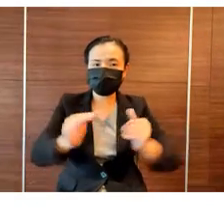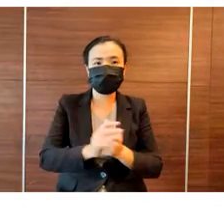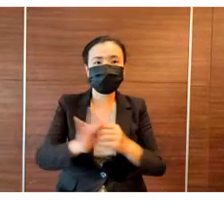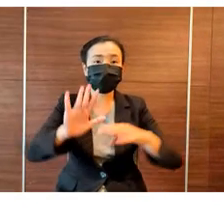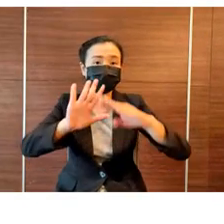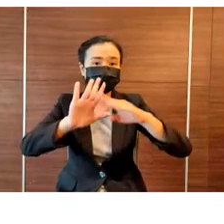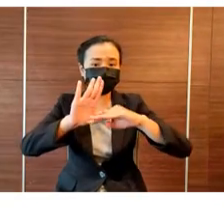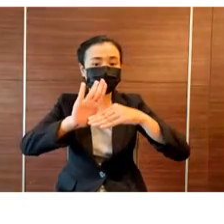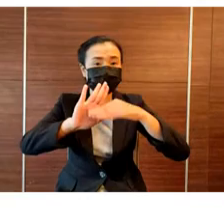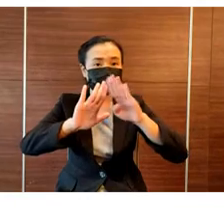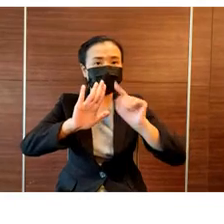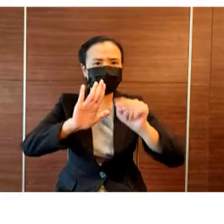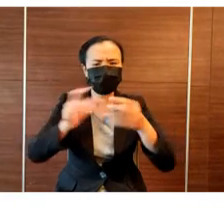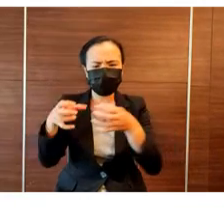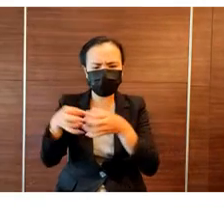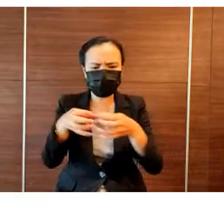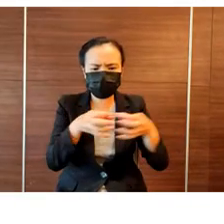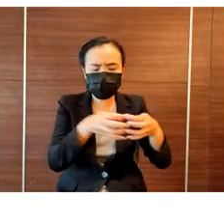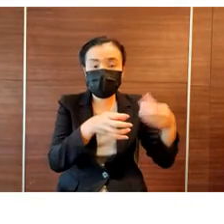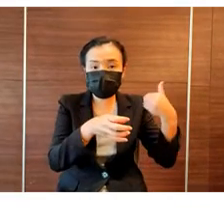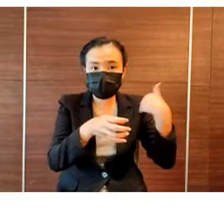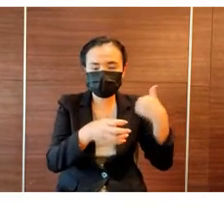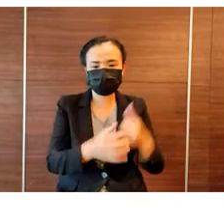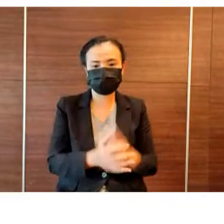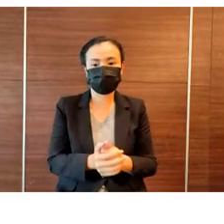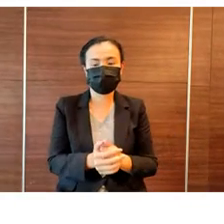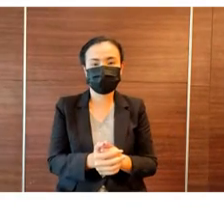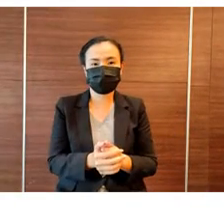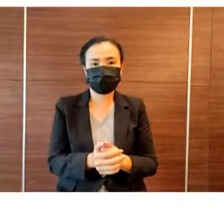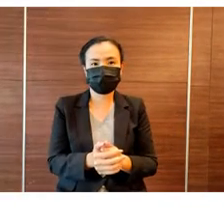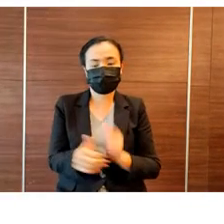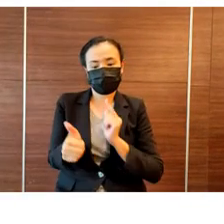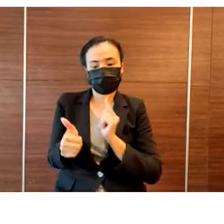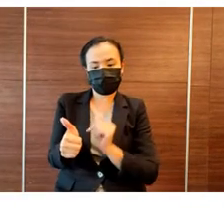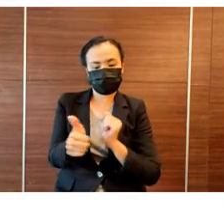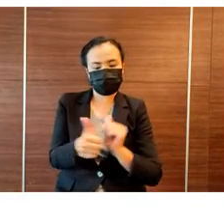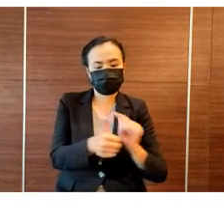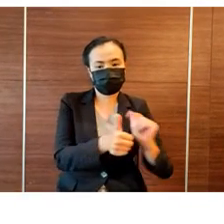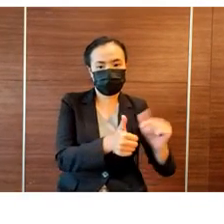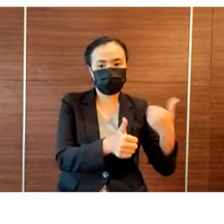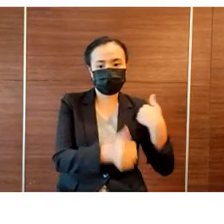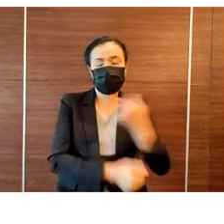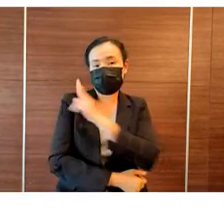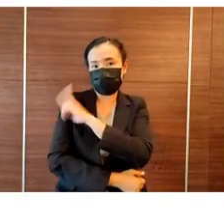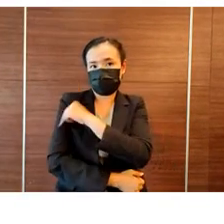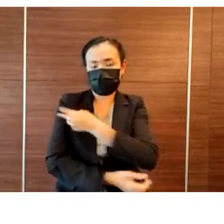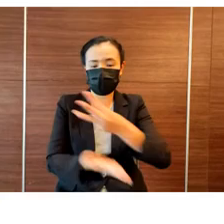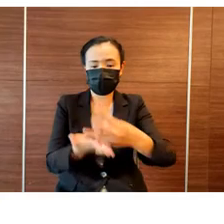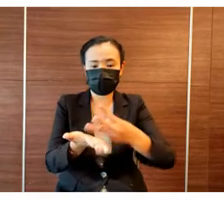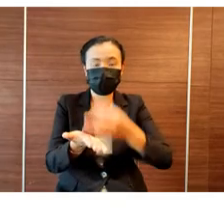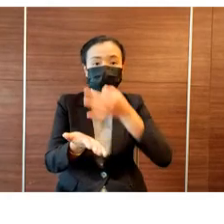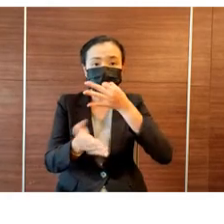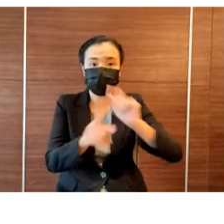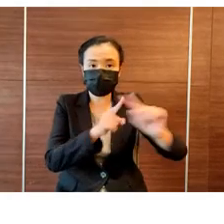นะครับมันจะมีเป็นกลุ่มๆกันอยู่แต่ละกลุ่มเราก็จะมีเฮดแต่ละสาขาอยู่มีคุณหมอแต่ละวิชาชีพเพราะว่า ศูนย์มีการสาธารณสุขนึงเนี่